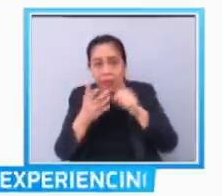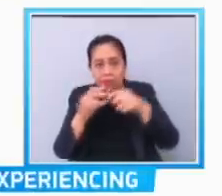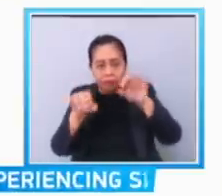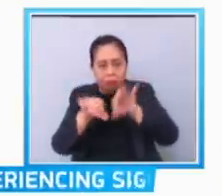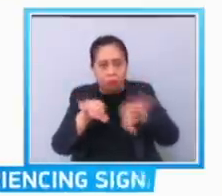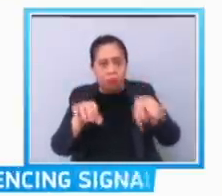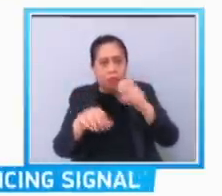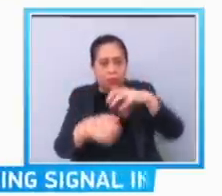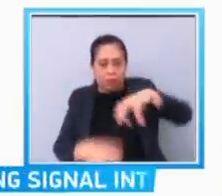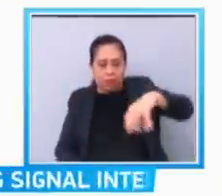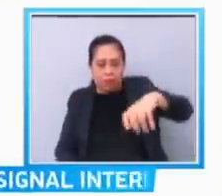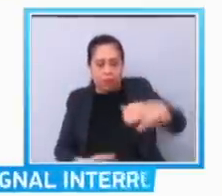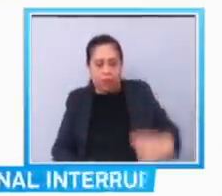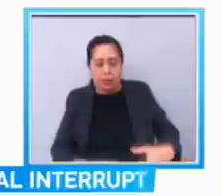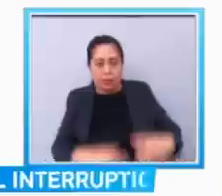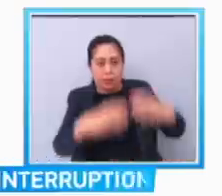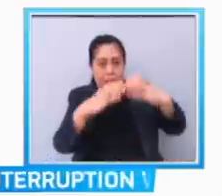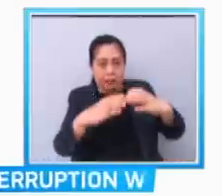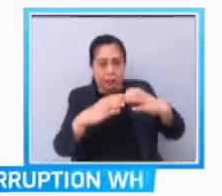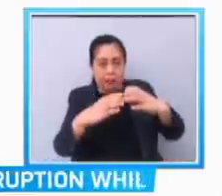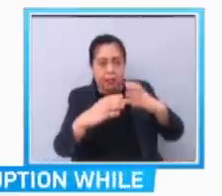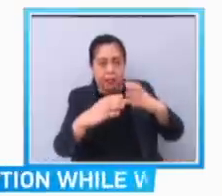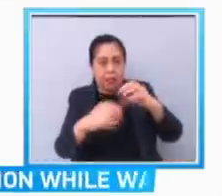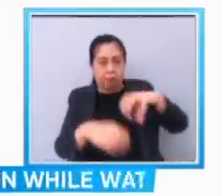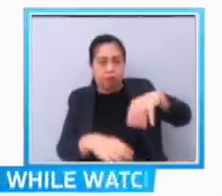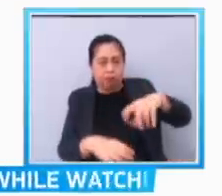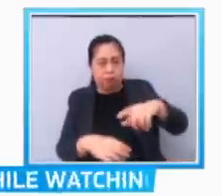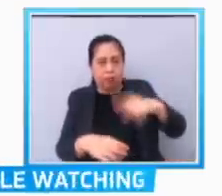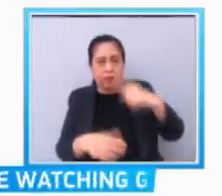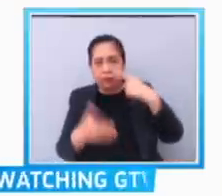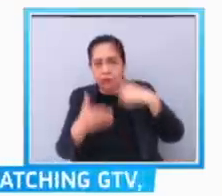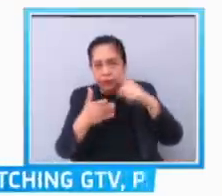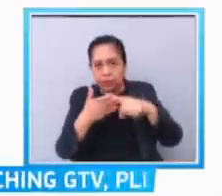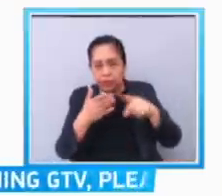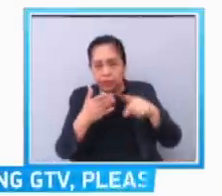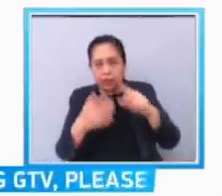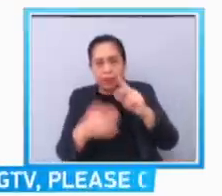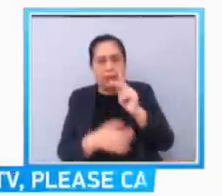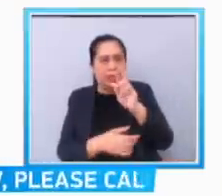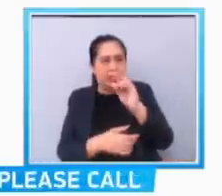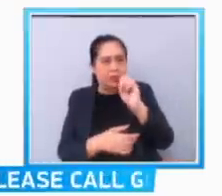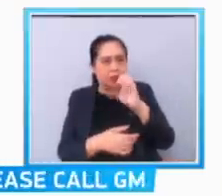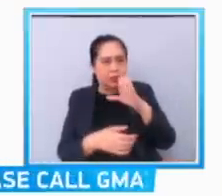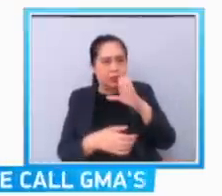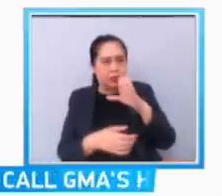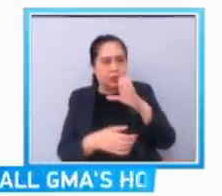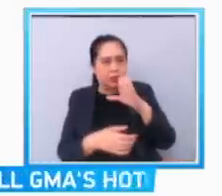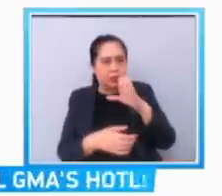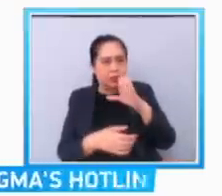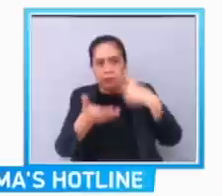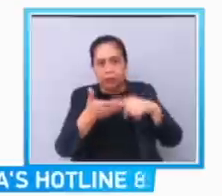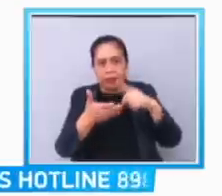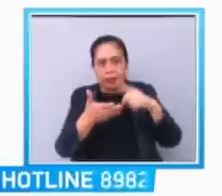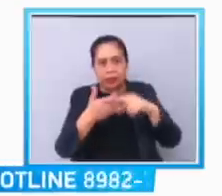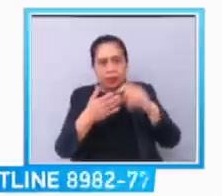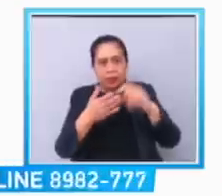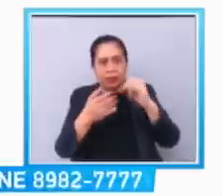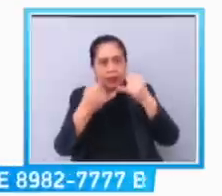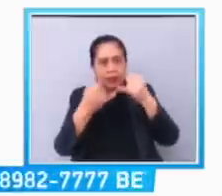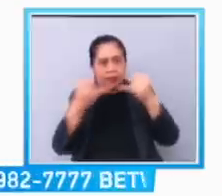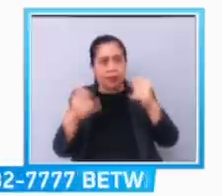LPG at kalang digaas o kerosene. Palitan din ang kable ng kuryente na luma at sira